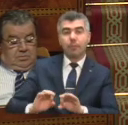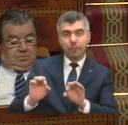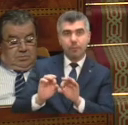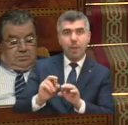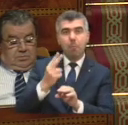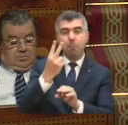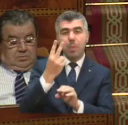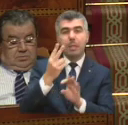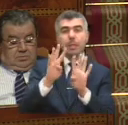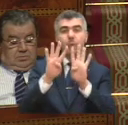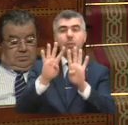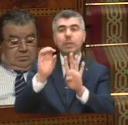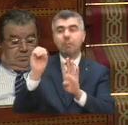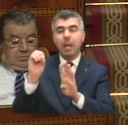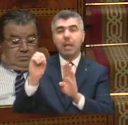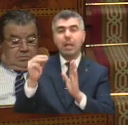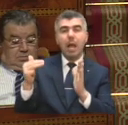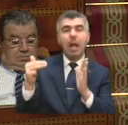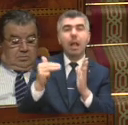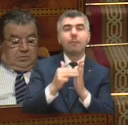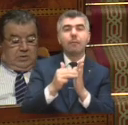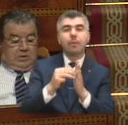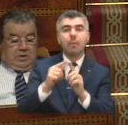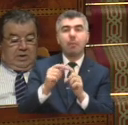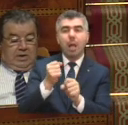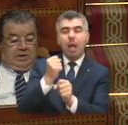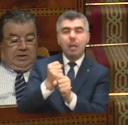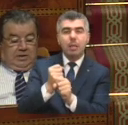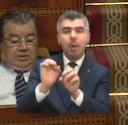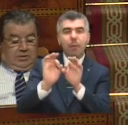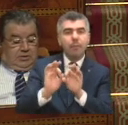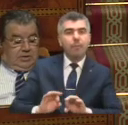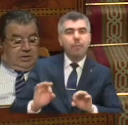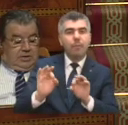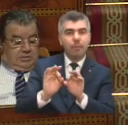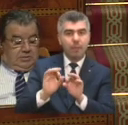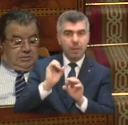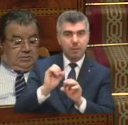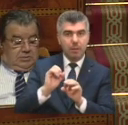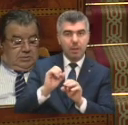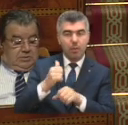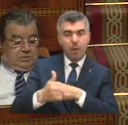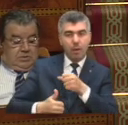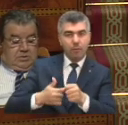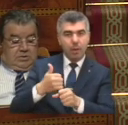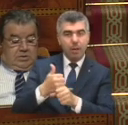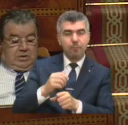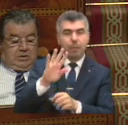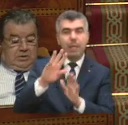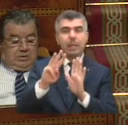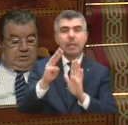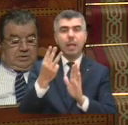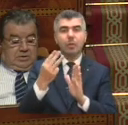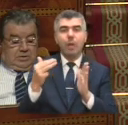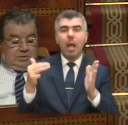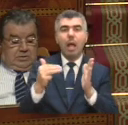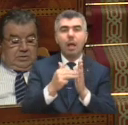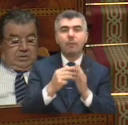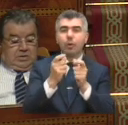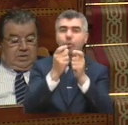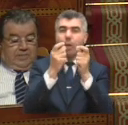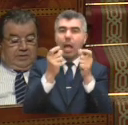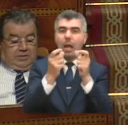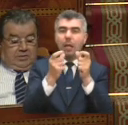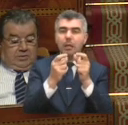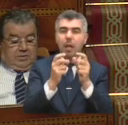280,000 فرصة شغل فقدها المغرب خلال الربع الأول من هذه السنة، 13,000 مقاولة